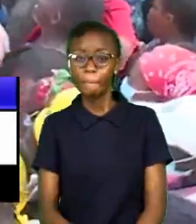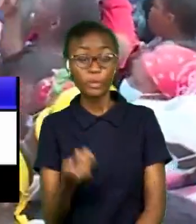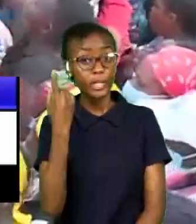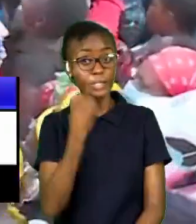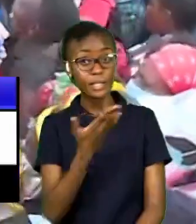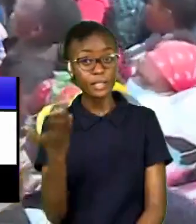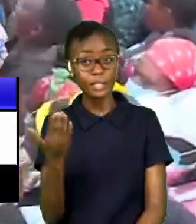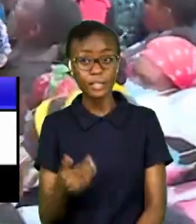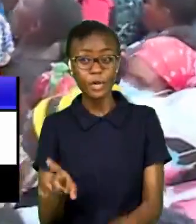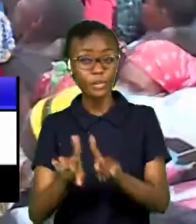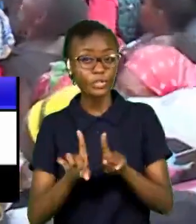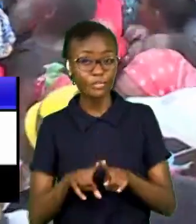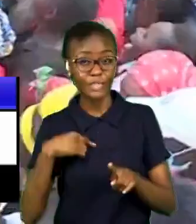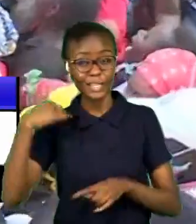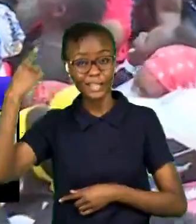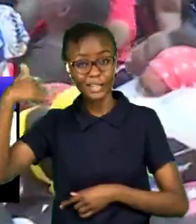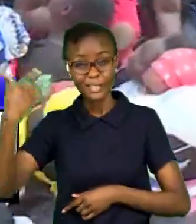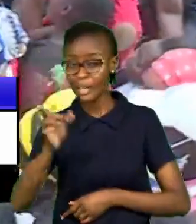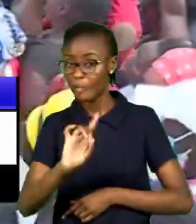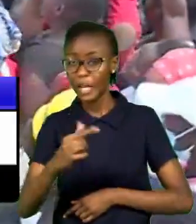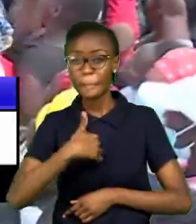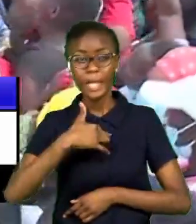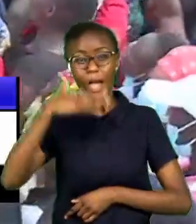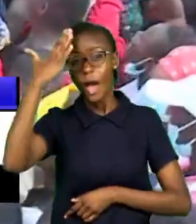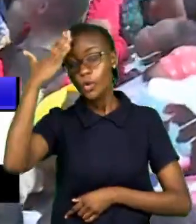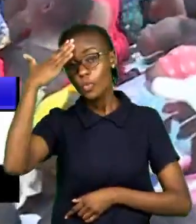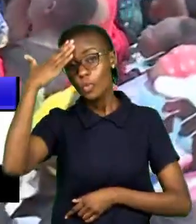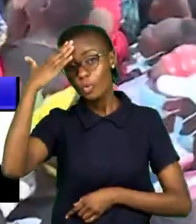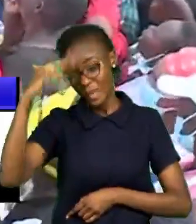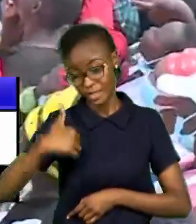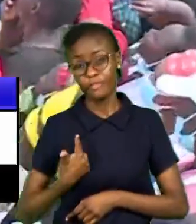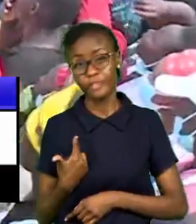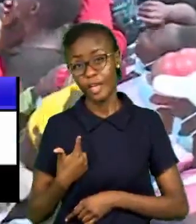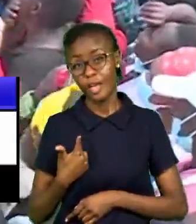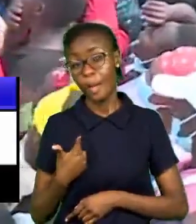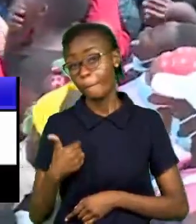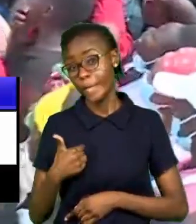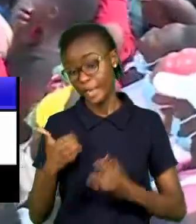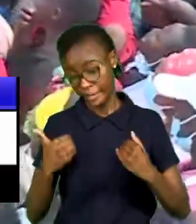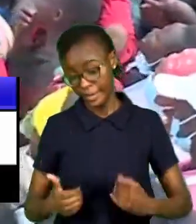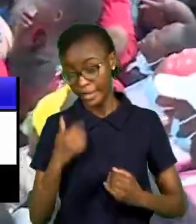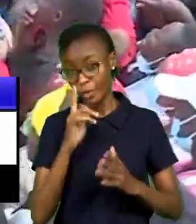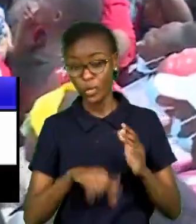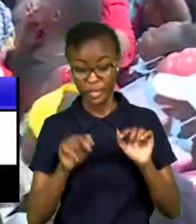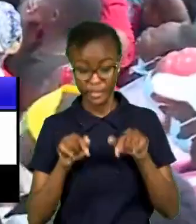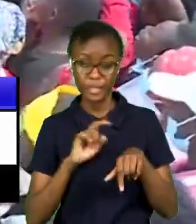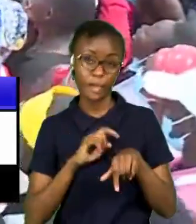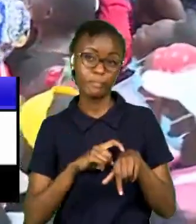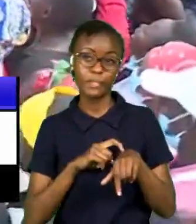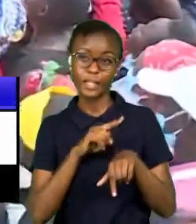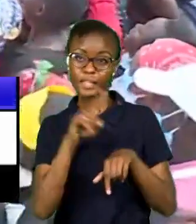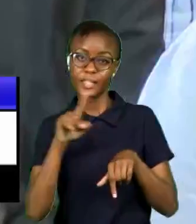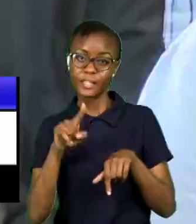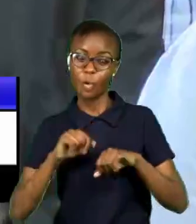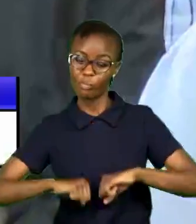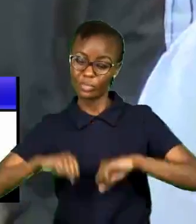Unanielewa? Na mimi si wazimu. I know what I am saying. Nimesema safari hii wadosi